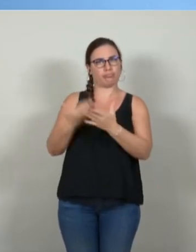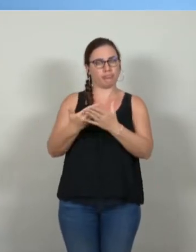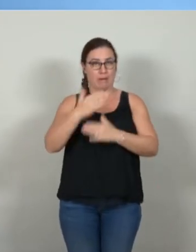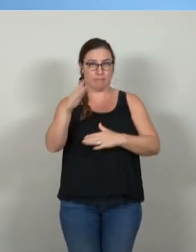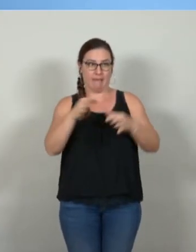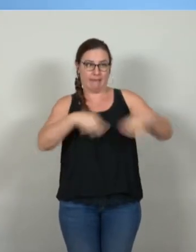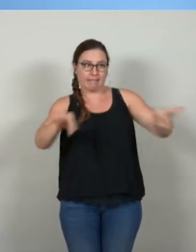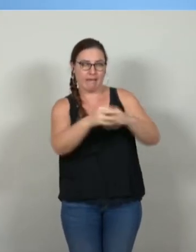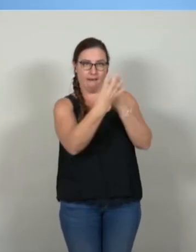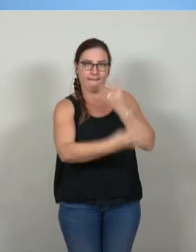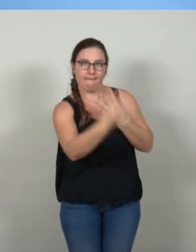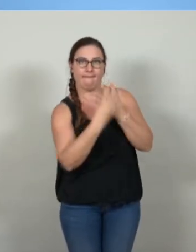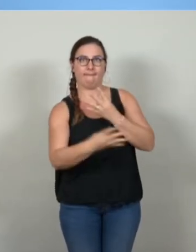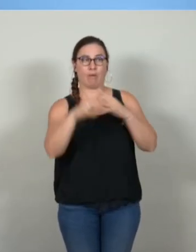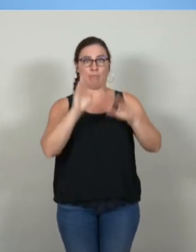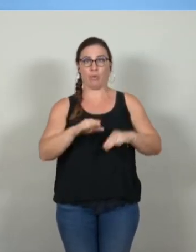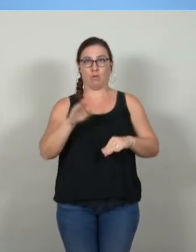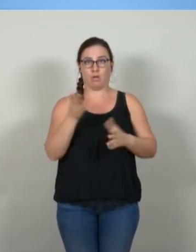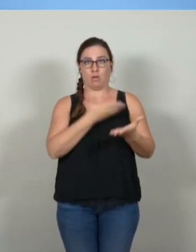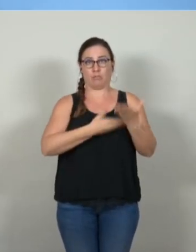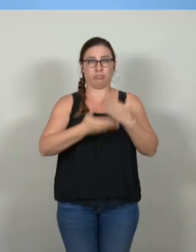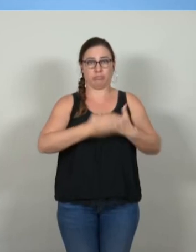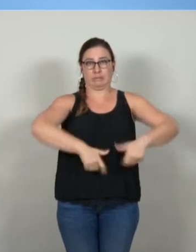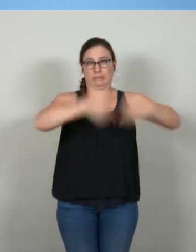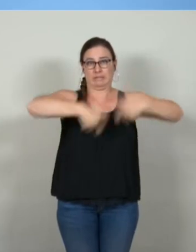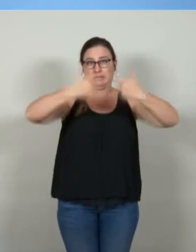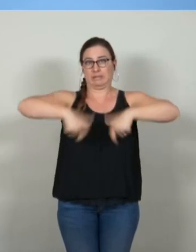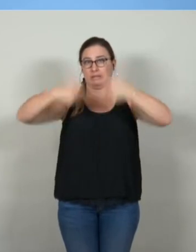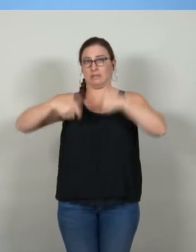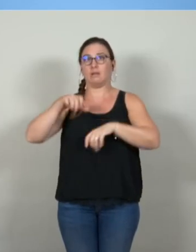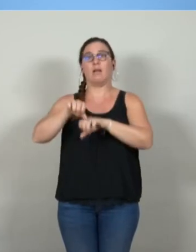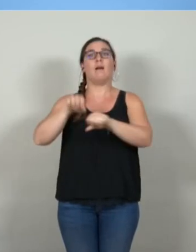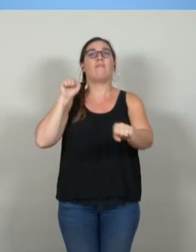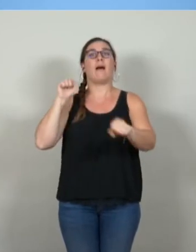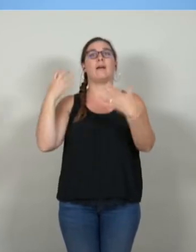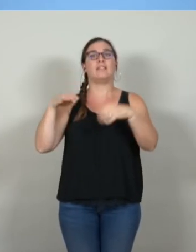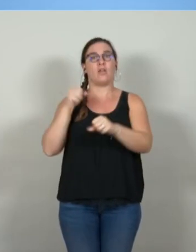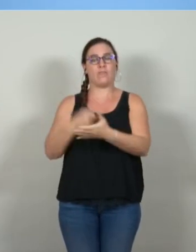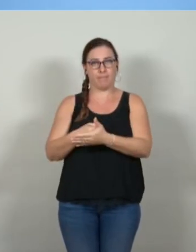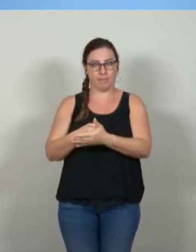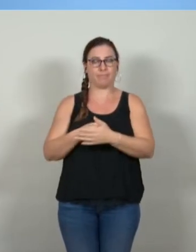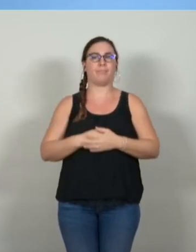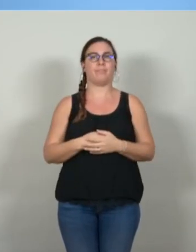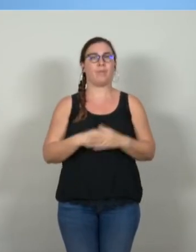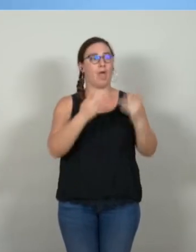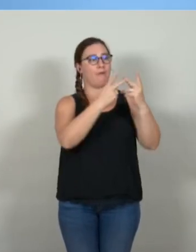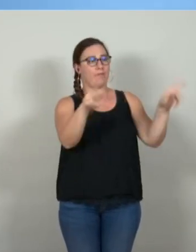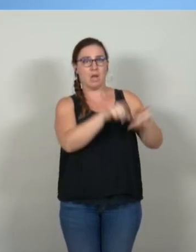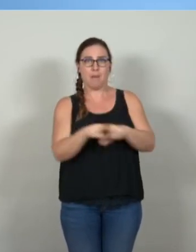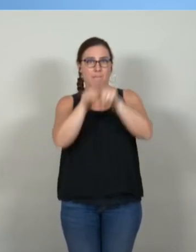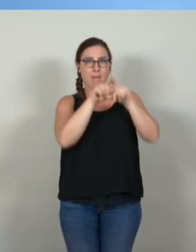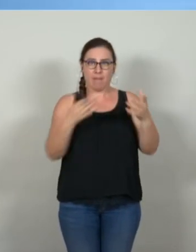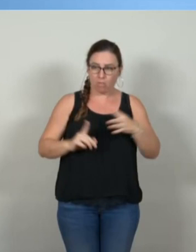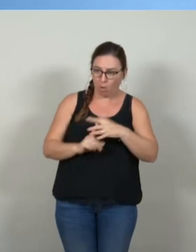disparu au fur et à mesure de l'urbanisation galopante dès la fin du 19e siècle et comme la plupart des villes à l'heure où